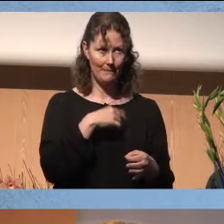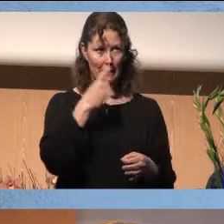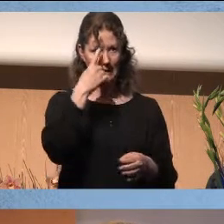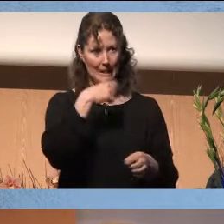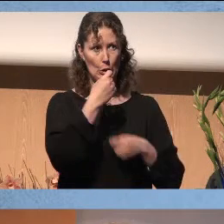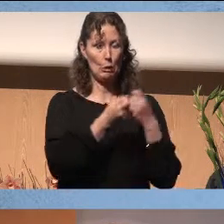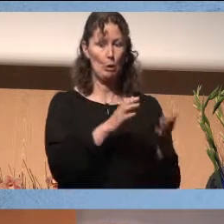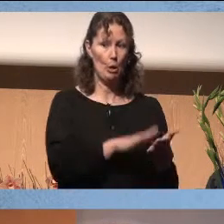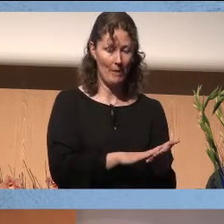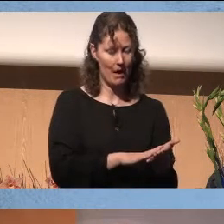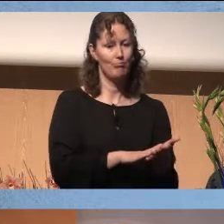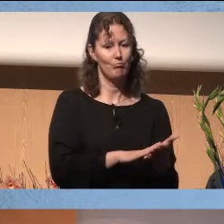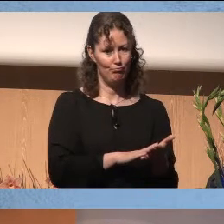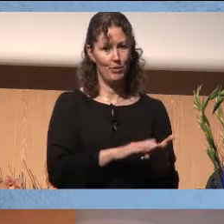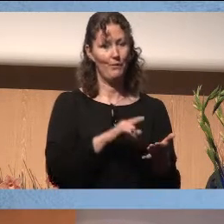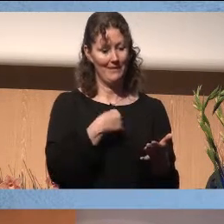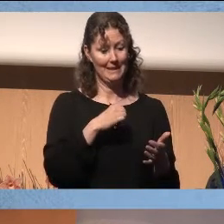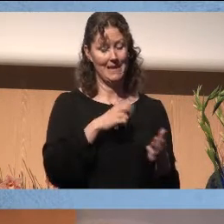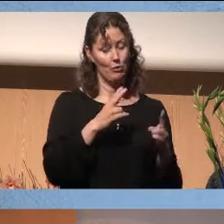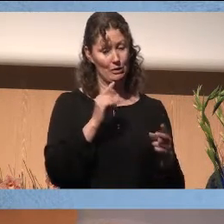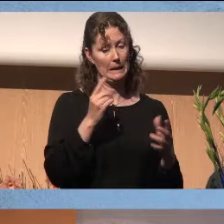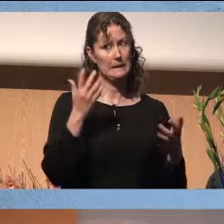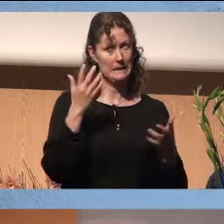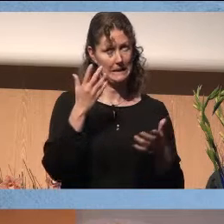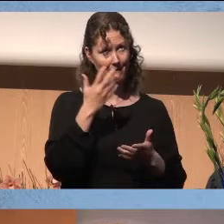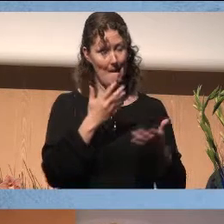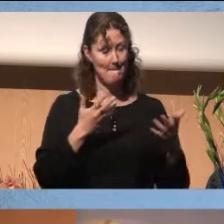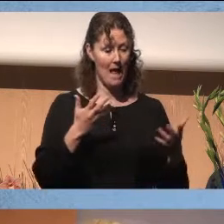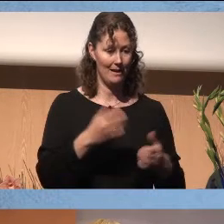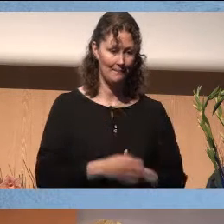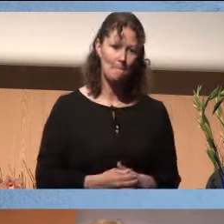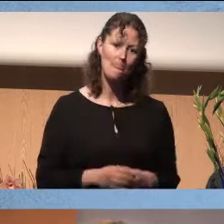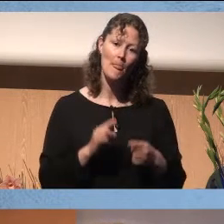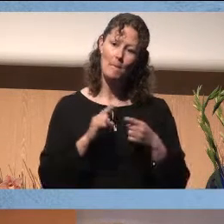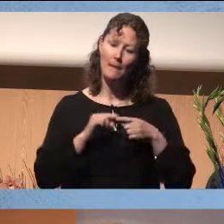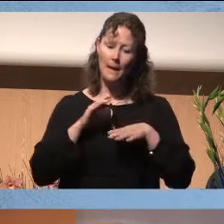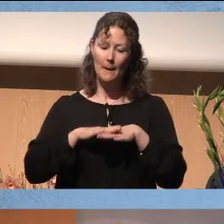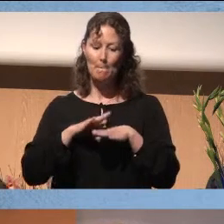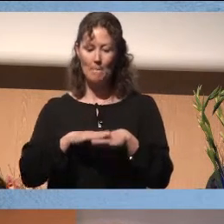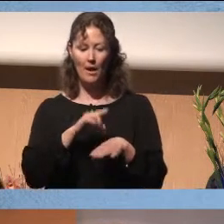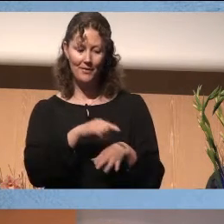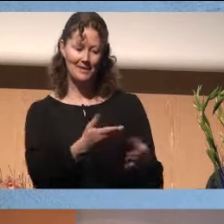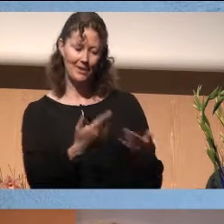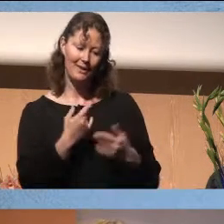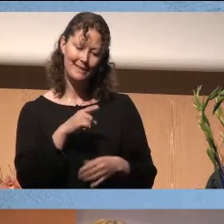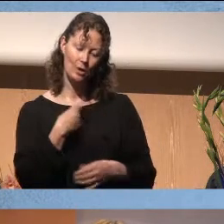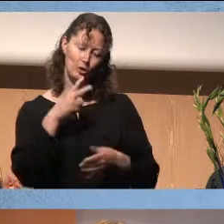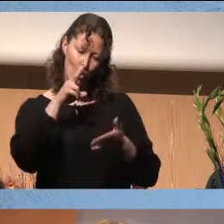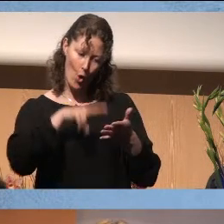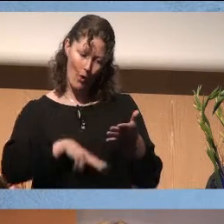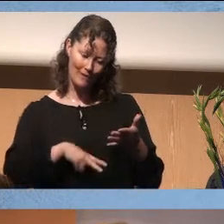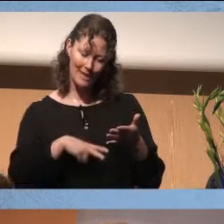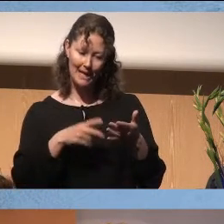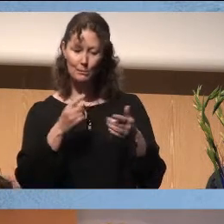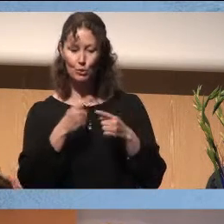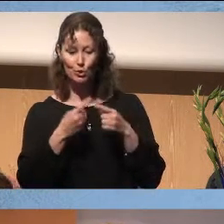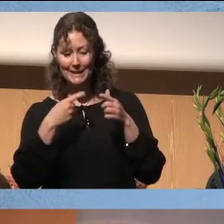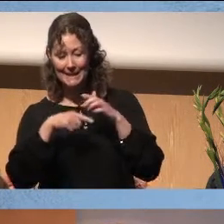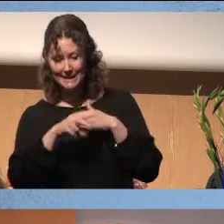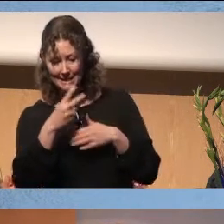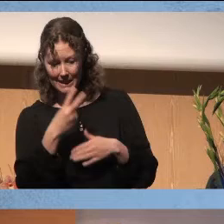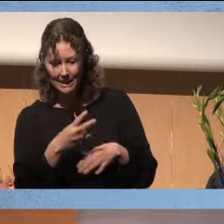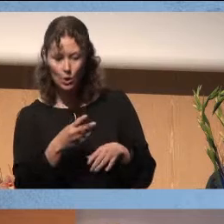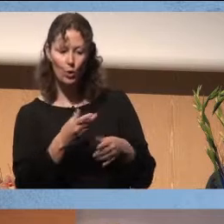gjøre noe med, så er vi litt svimle selv også. Men planene skal gi oss oversikt og innsikt og grunnlag